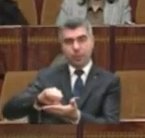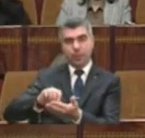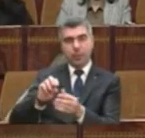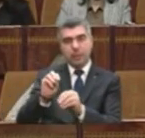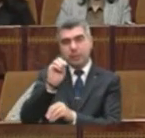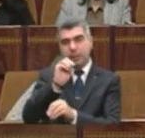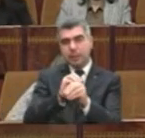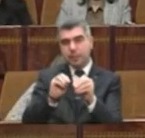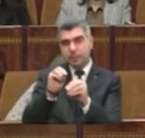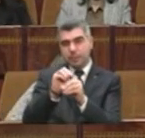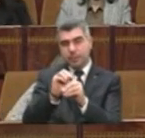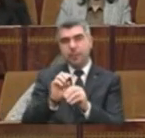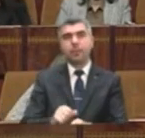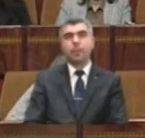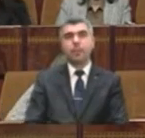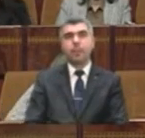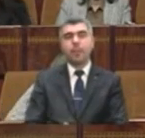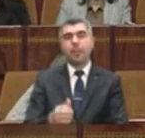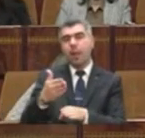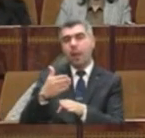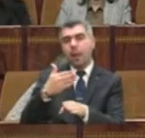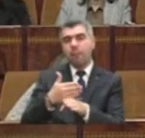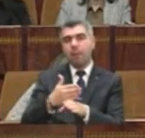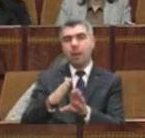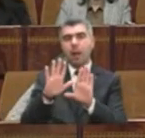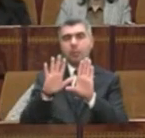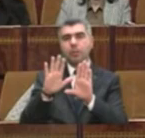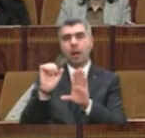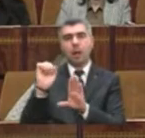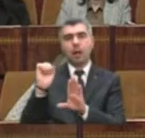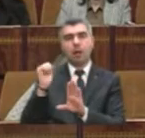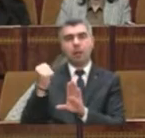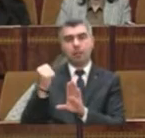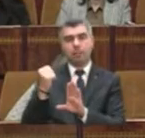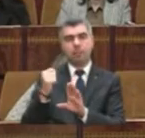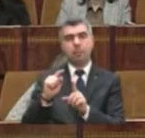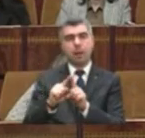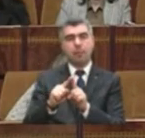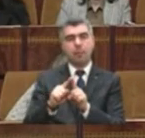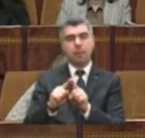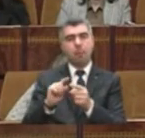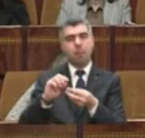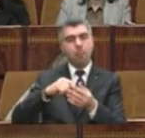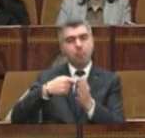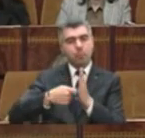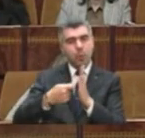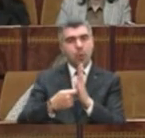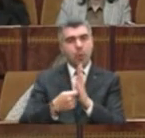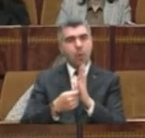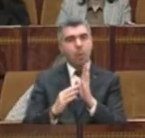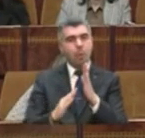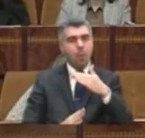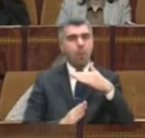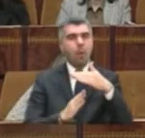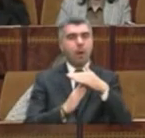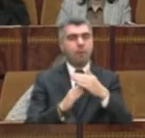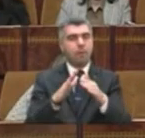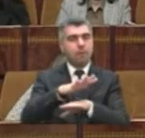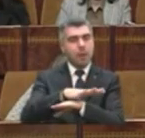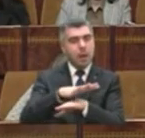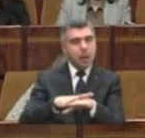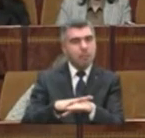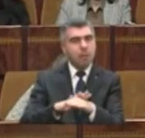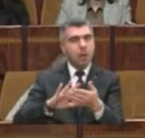في قبل 10 سنوات، هذه اللي كان فيها المشاريع متوقفة بعد التدخل ديال العملات الإقليم وكذا